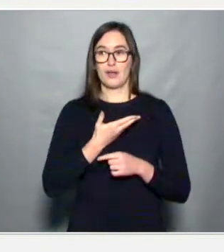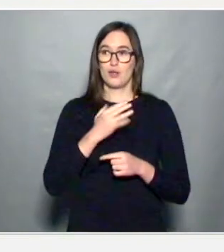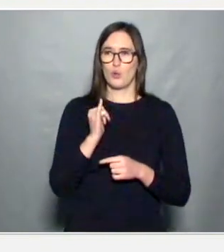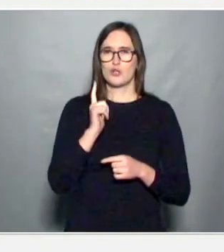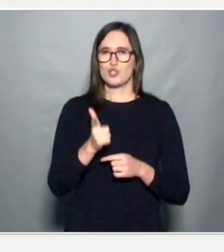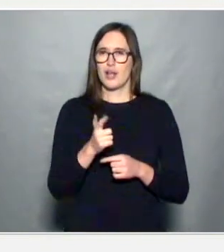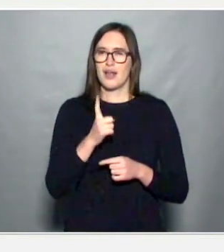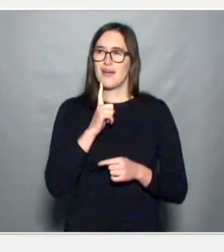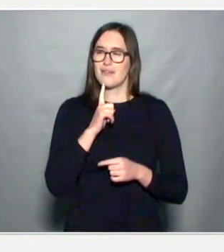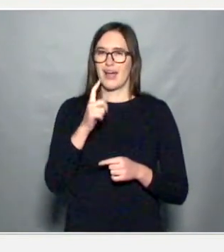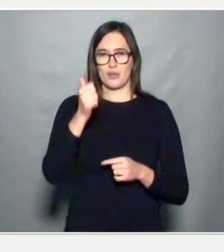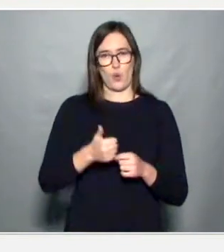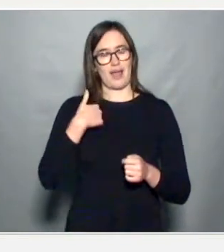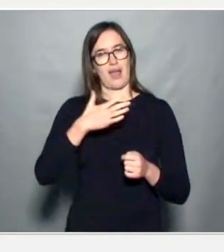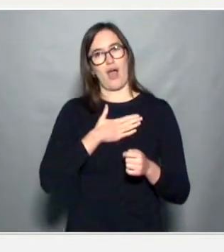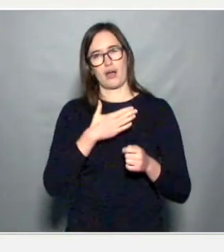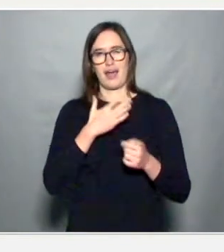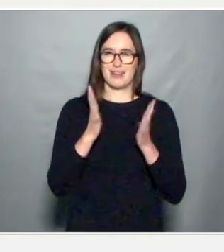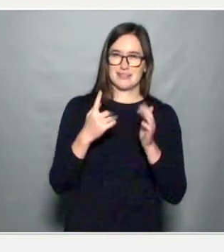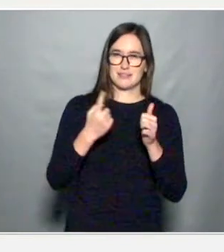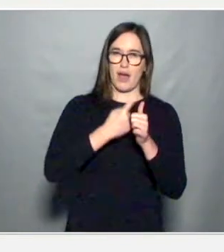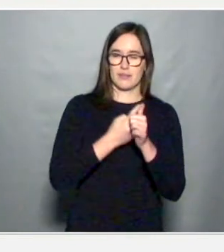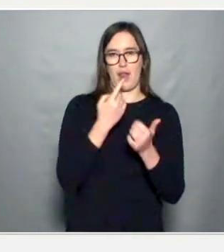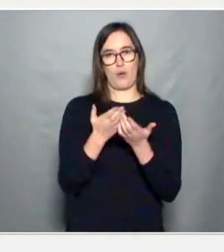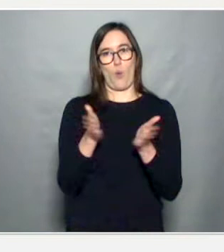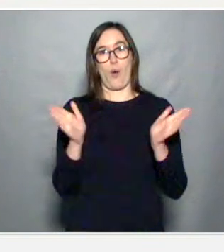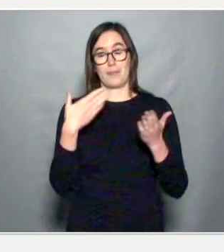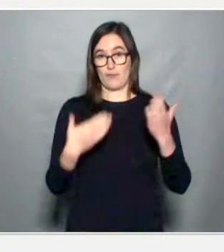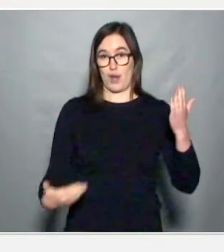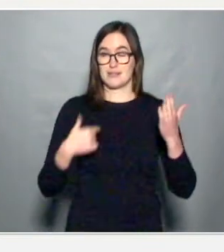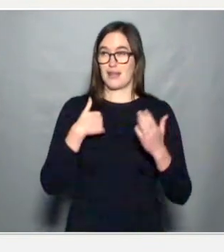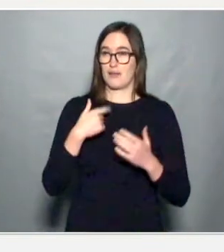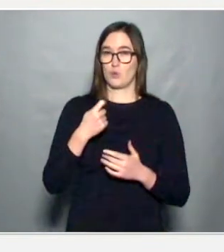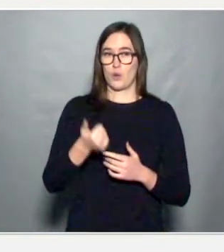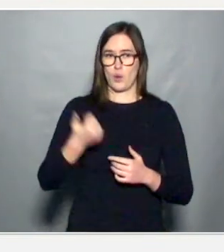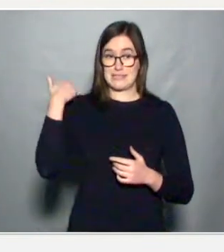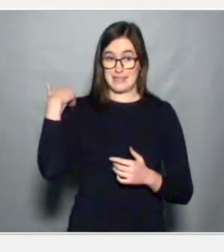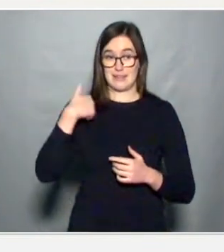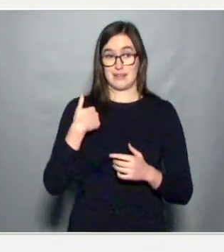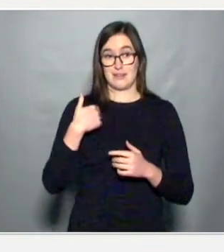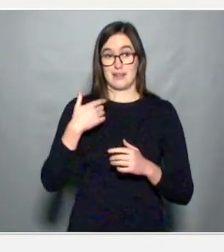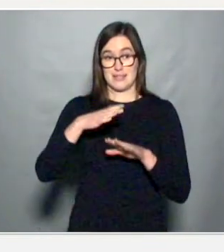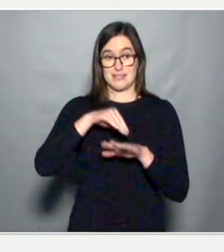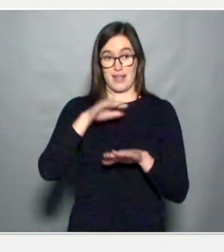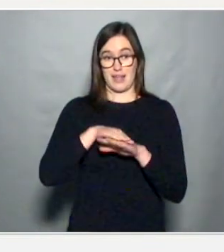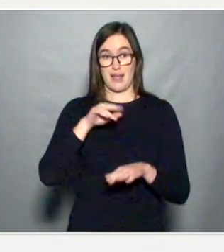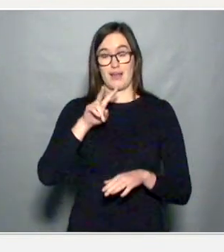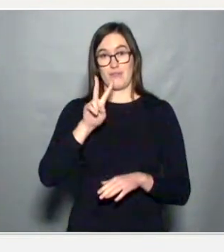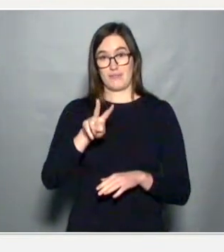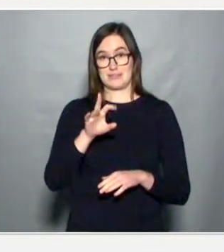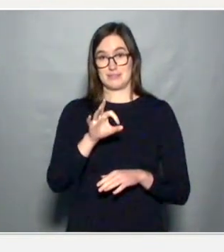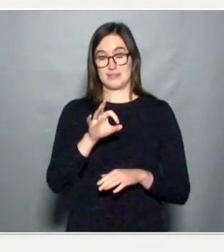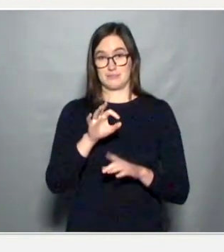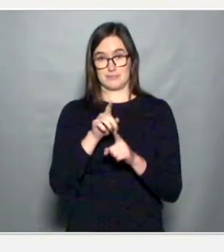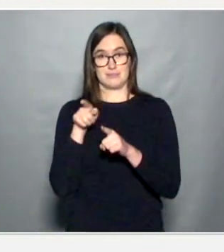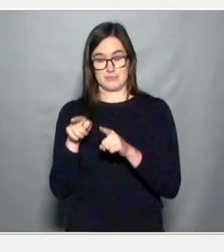ett antal öppna föreläsningar. För några år sedan var jag nere i Växjö i Sverige och hade haft en öppen föreläsning.